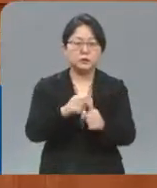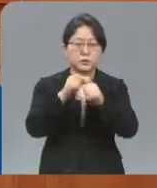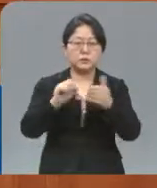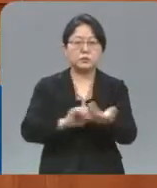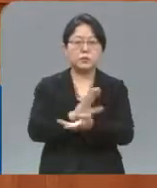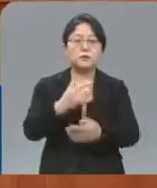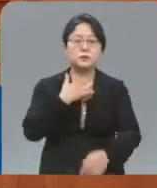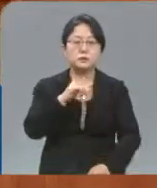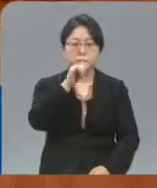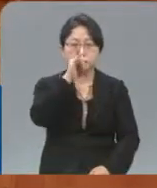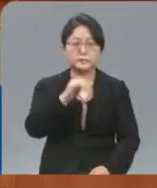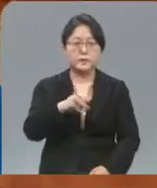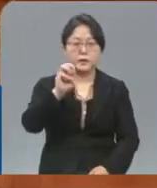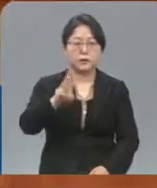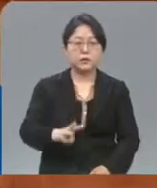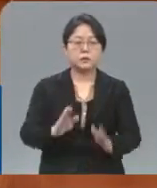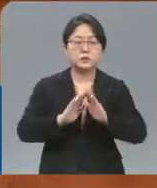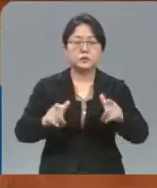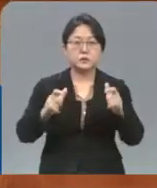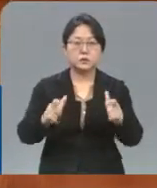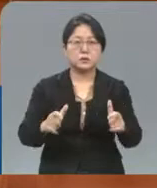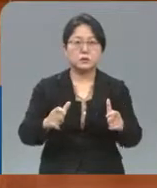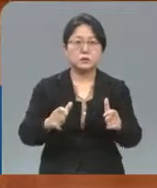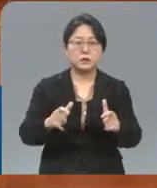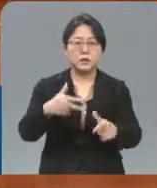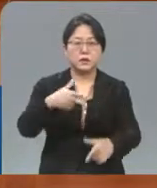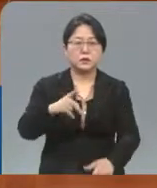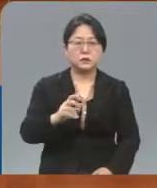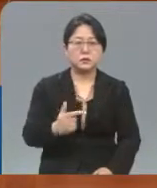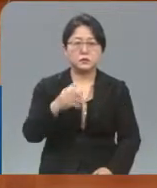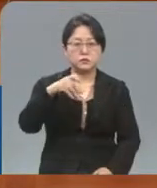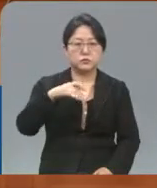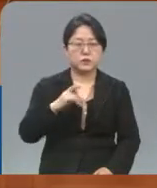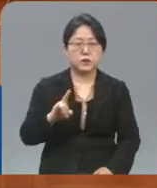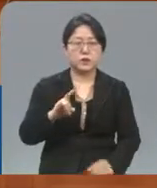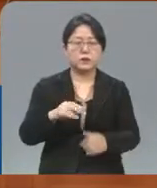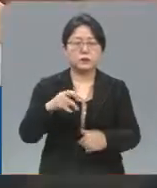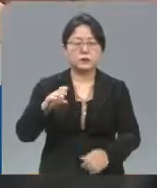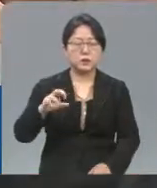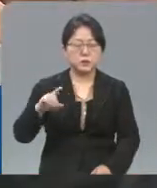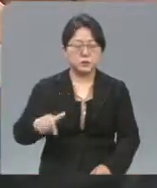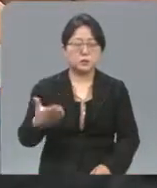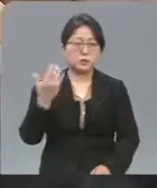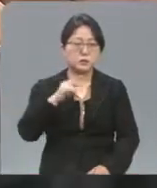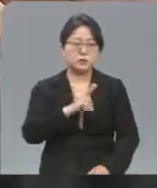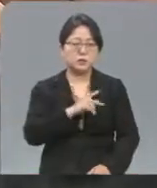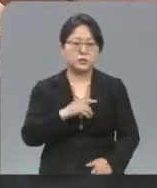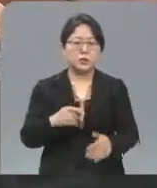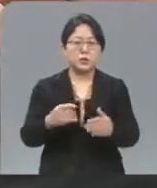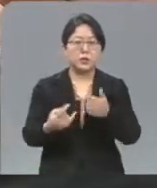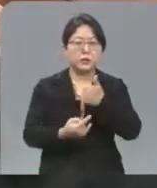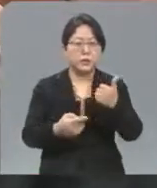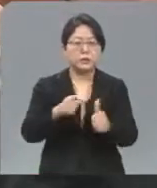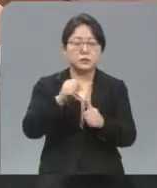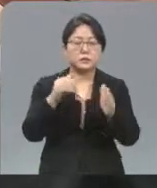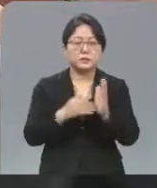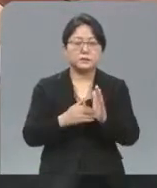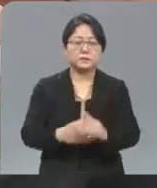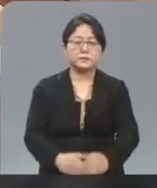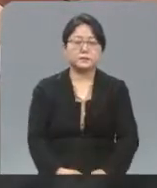일기도 했습니다. 광주 전남 출신으로는 전주회 의원과 정양석 전 의원도 비대위원으로